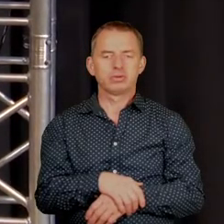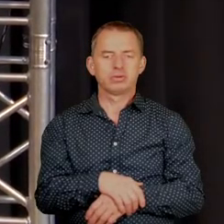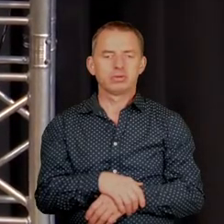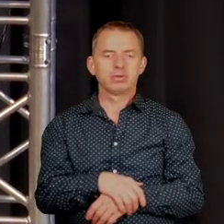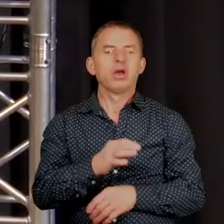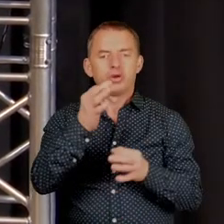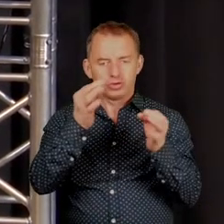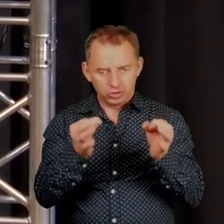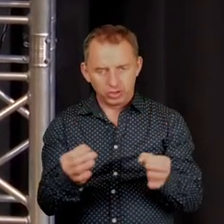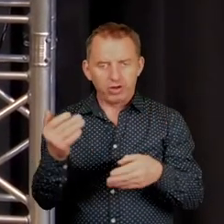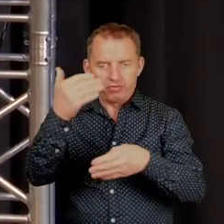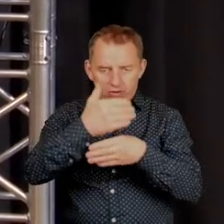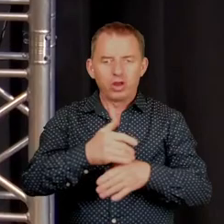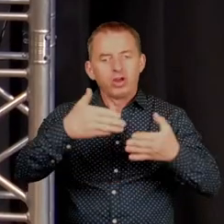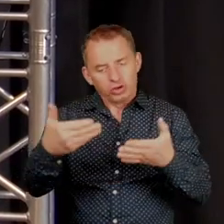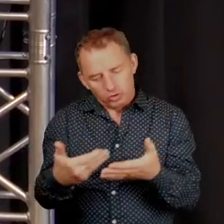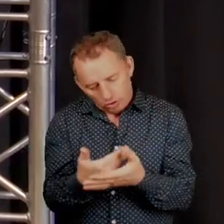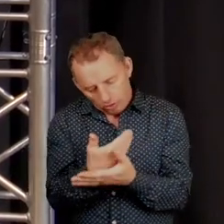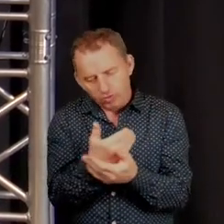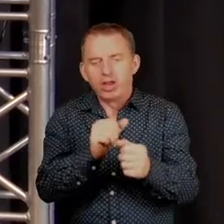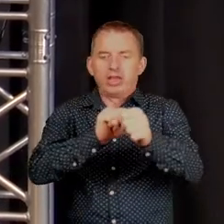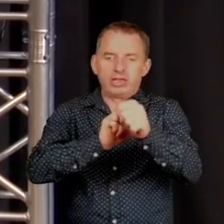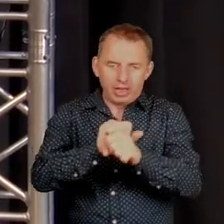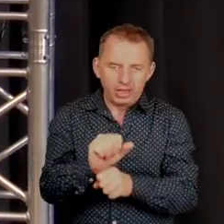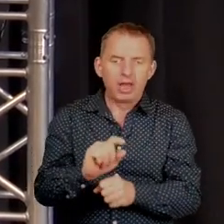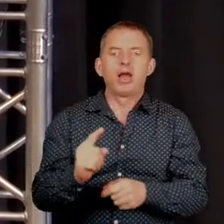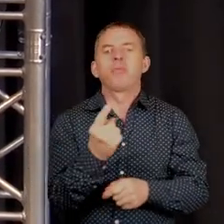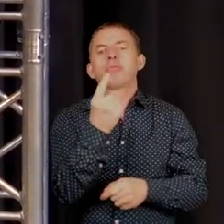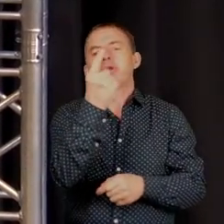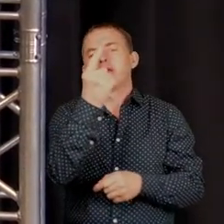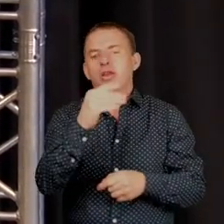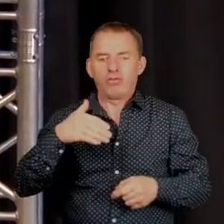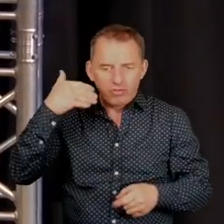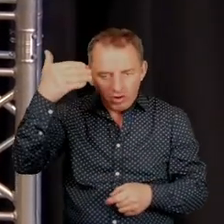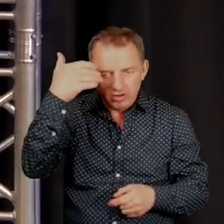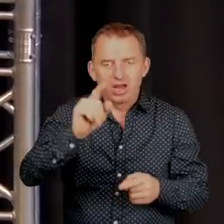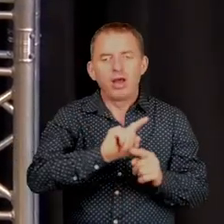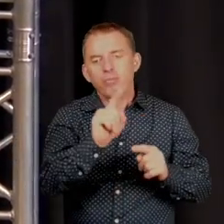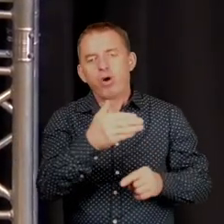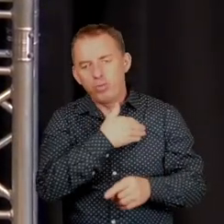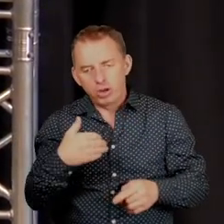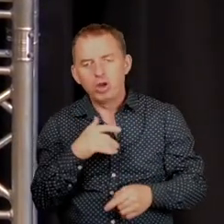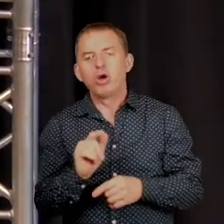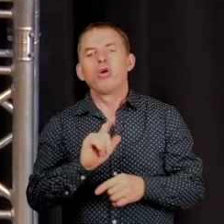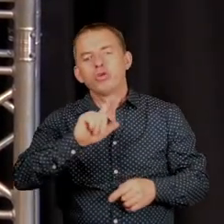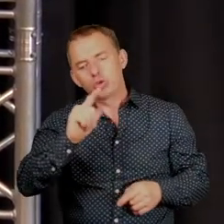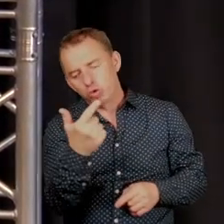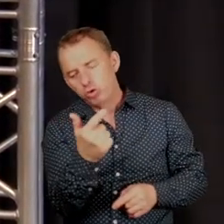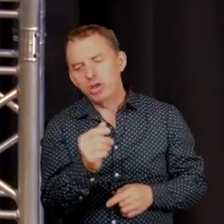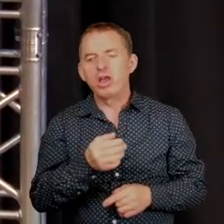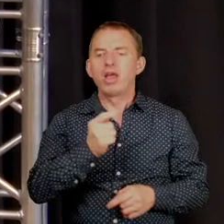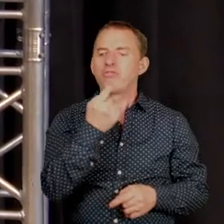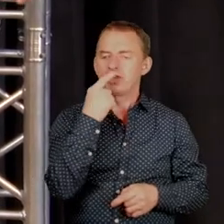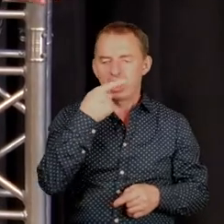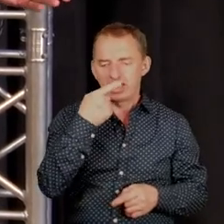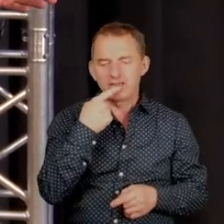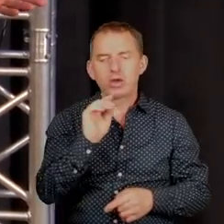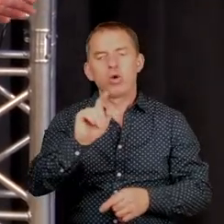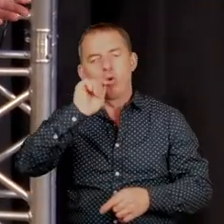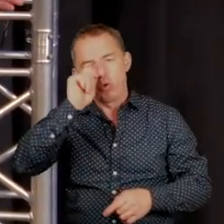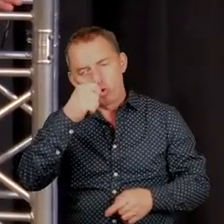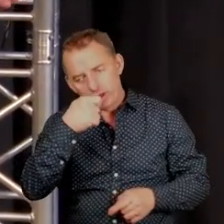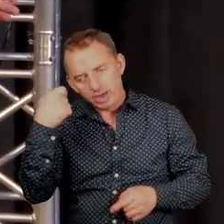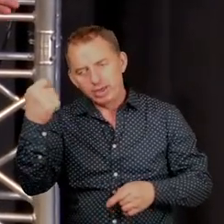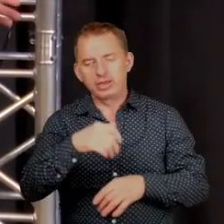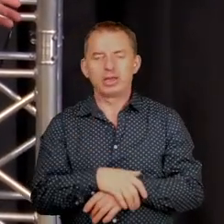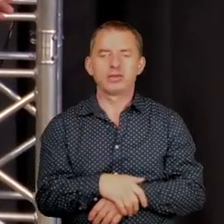I dzisiaj wieczorem znowu jesteśmy pierwszy nasz wykład po polsku, a drugi w języku ukraińskim. You'll notice that our platform is